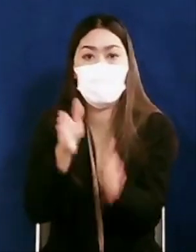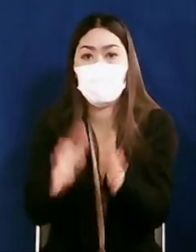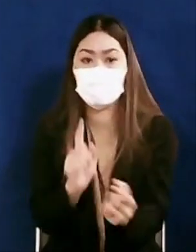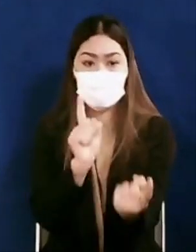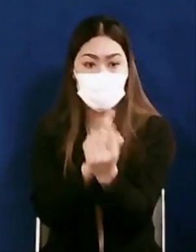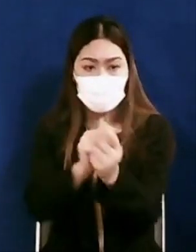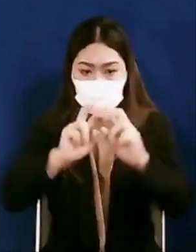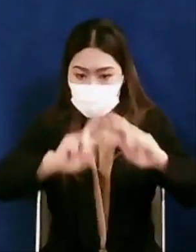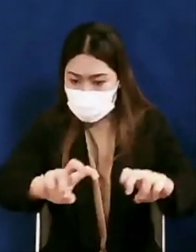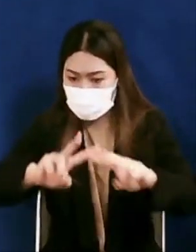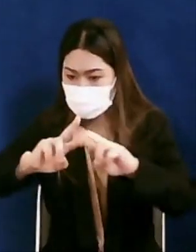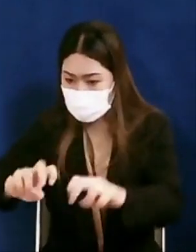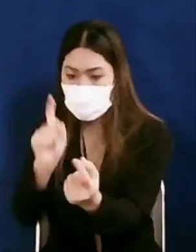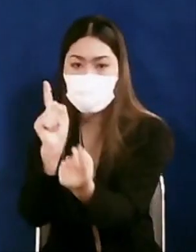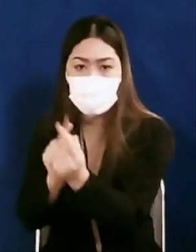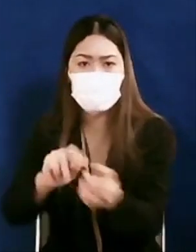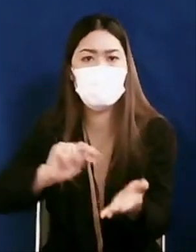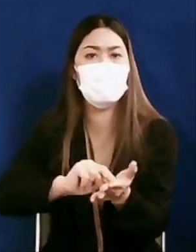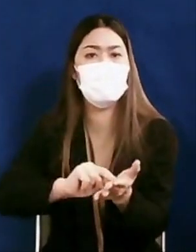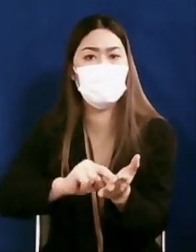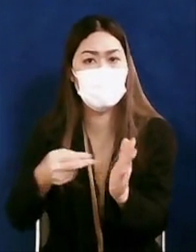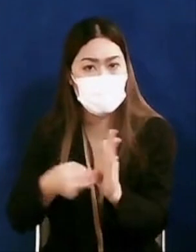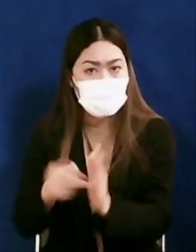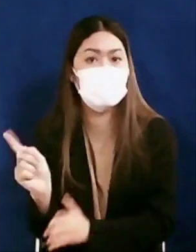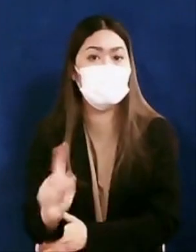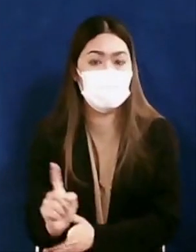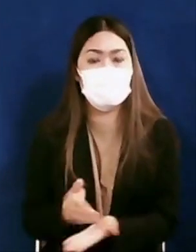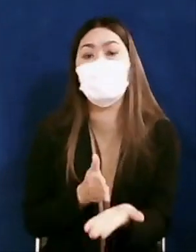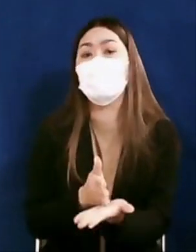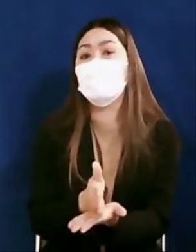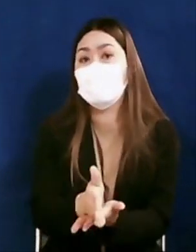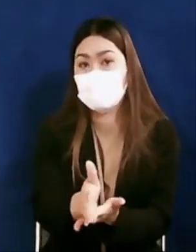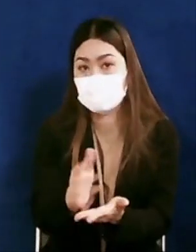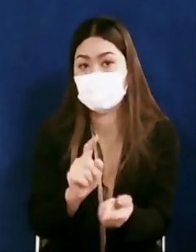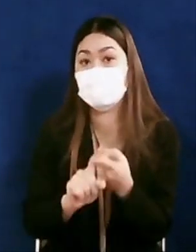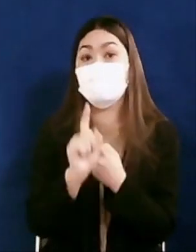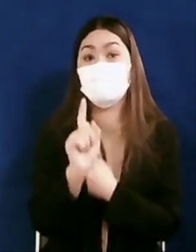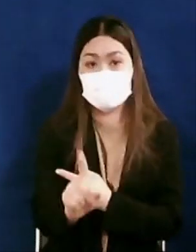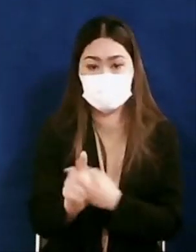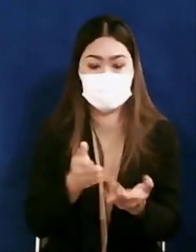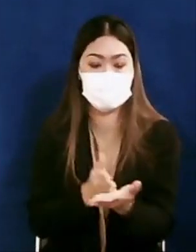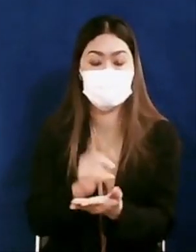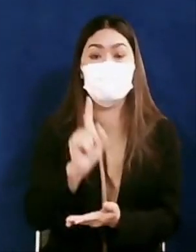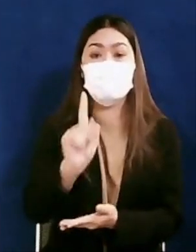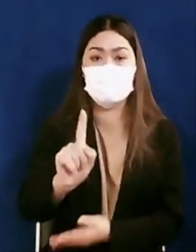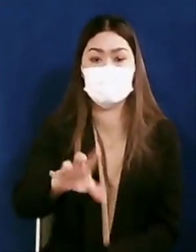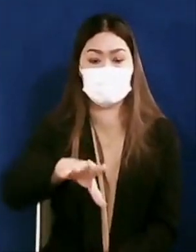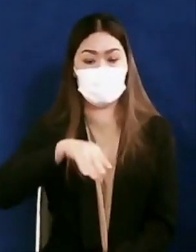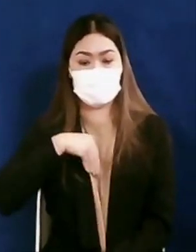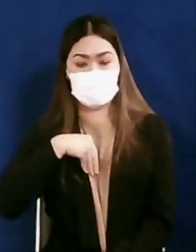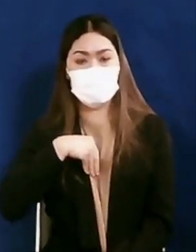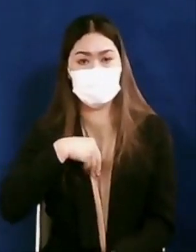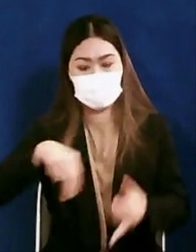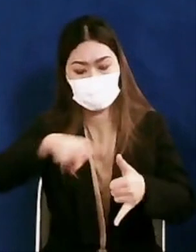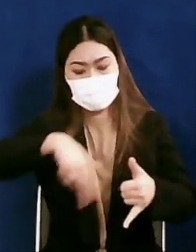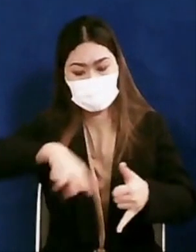สำรวจเพราะฉะนั้นมันจะแปลว่าอย่างนี้ครับในเขตที่สุขภาพที่1เนี่ยเขาติดเชื้อแล้วอยู่ในระบบของเรา